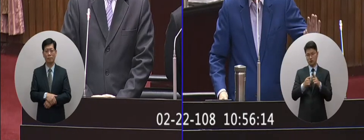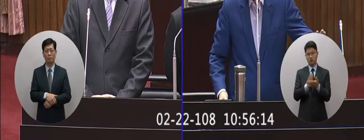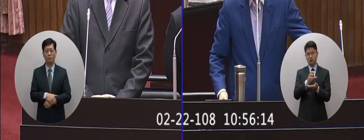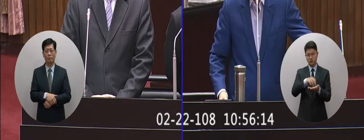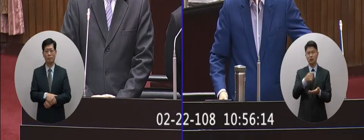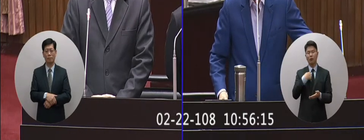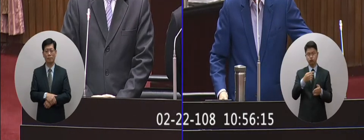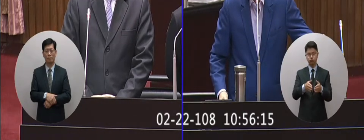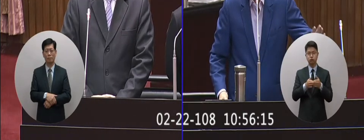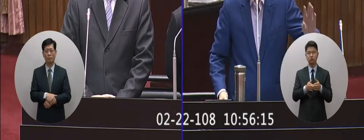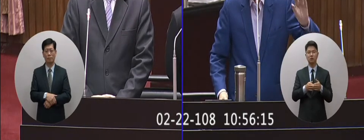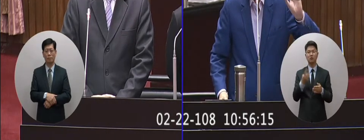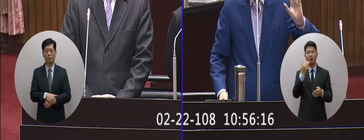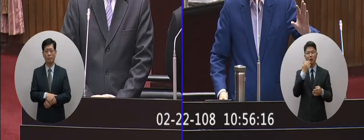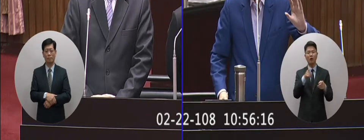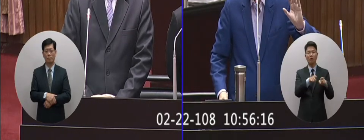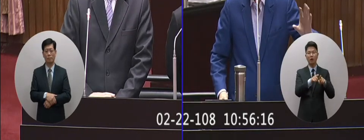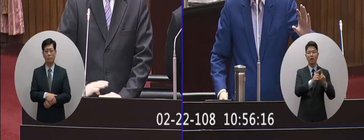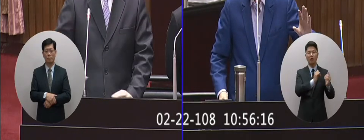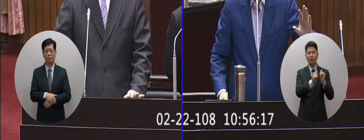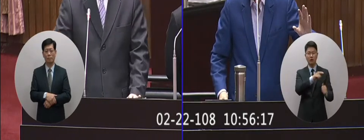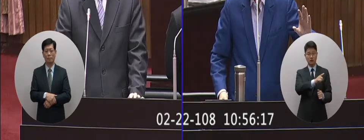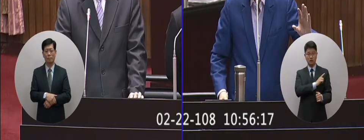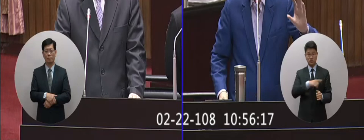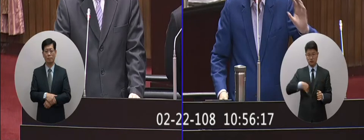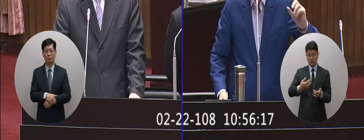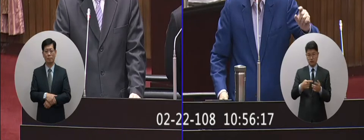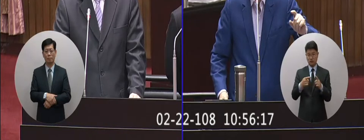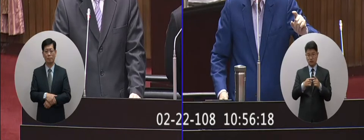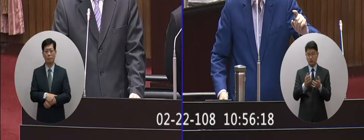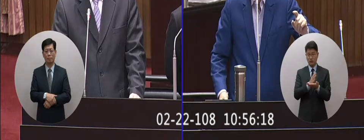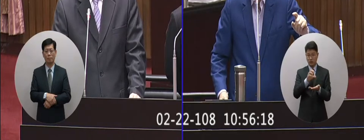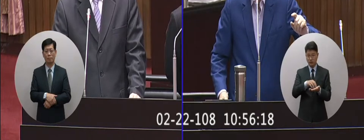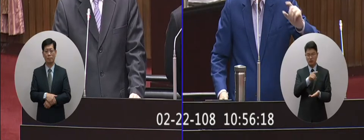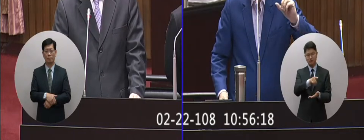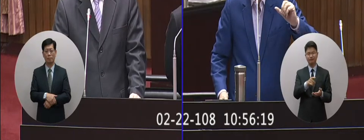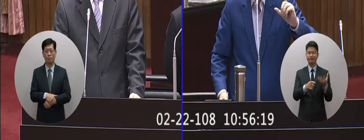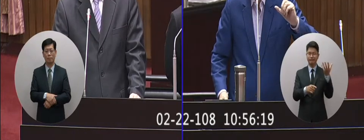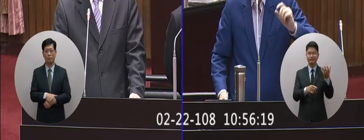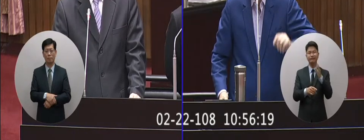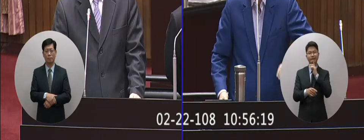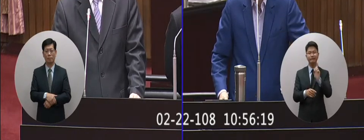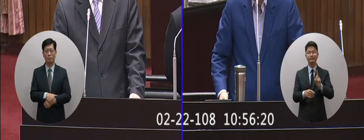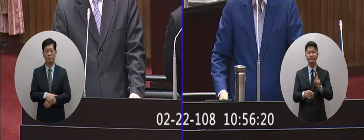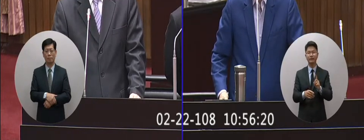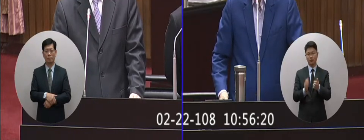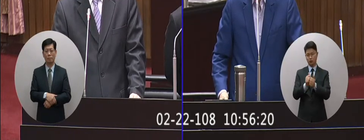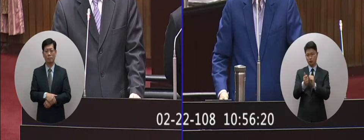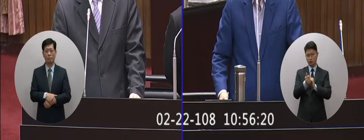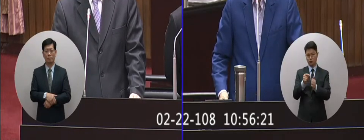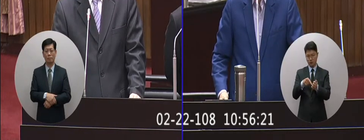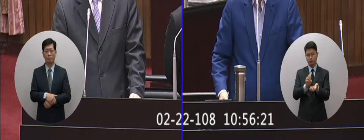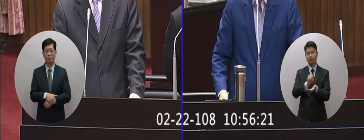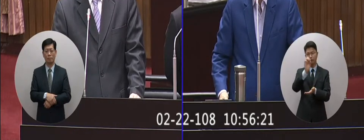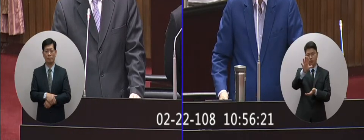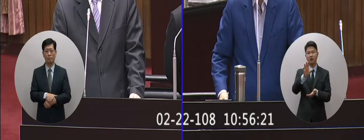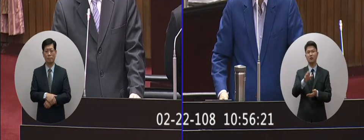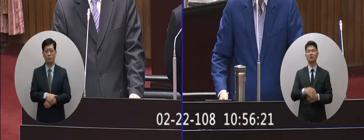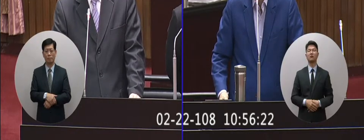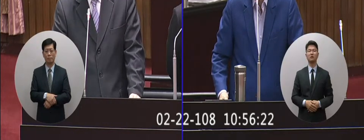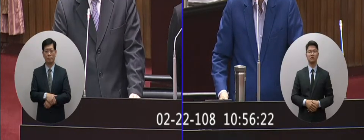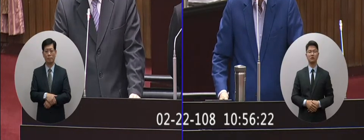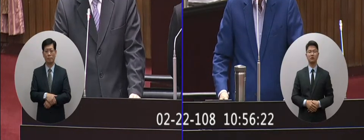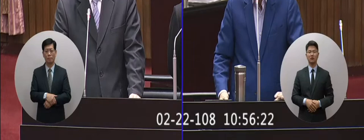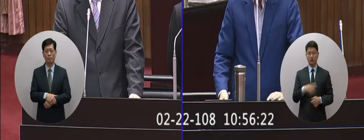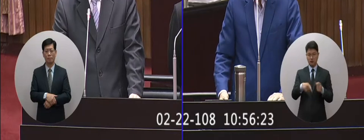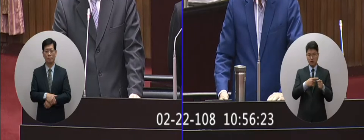般的平民百姓，他会用到自然人凭证，大部分是在申报所得、申报综